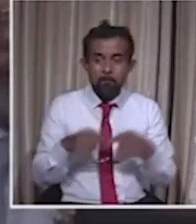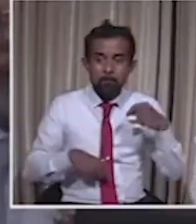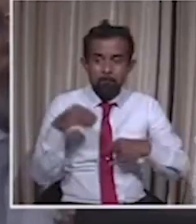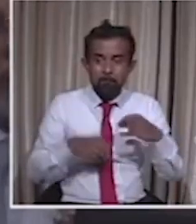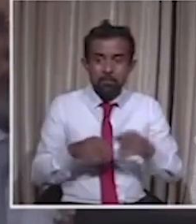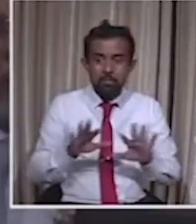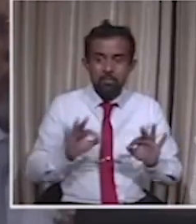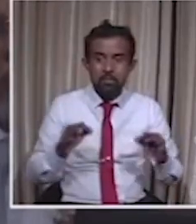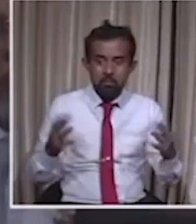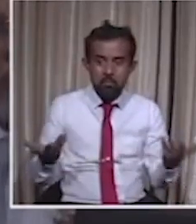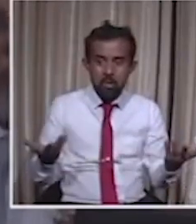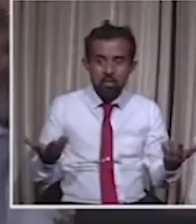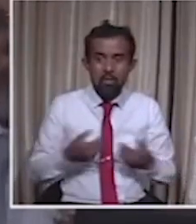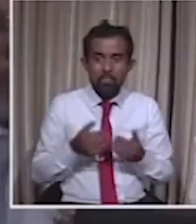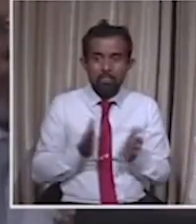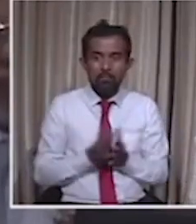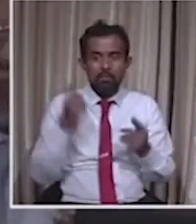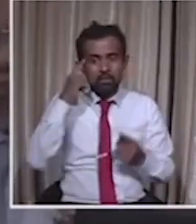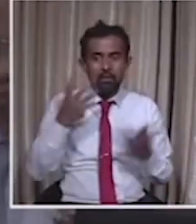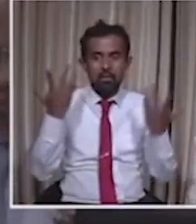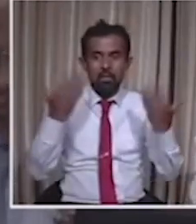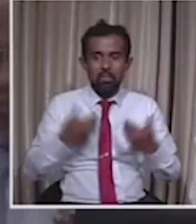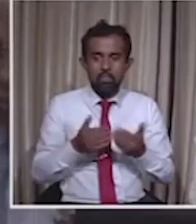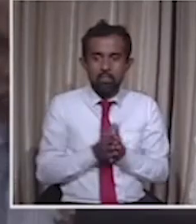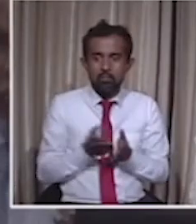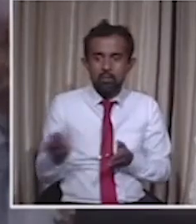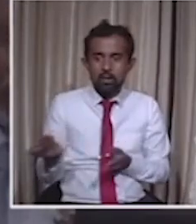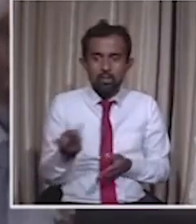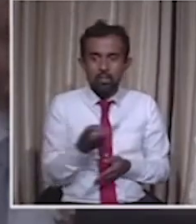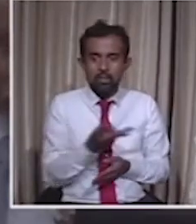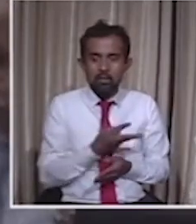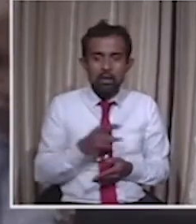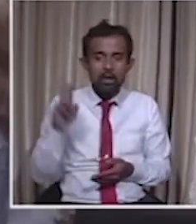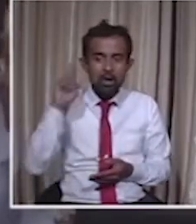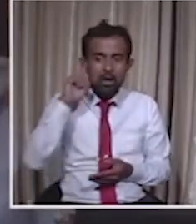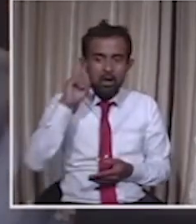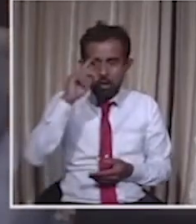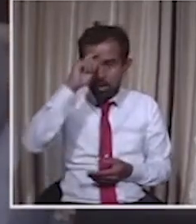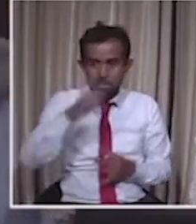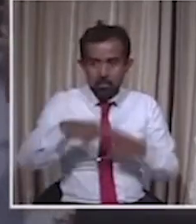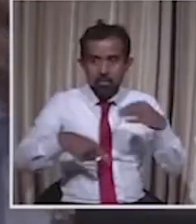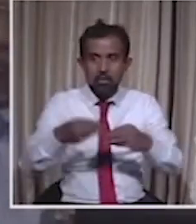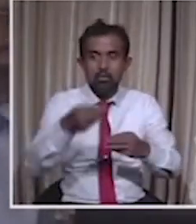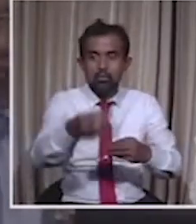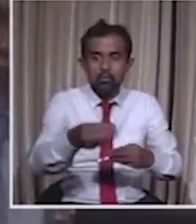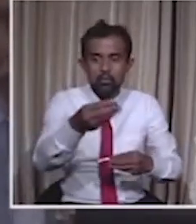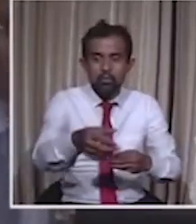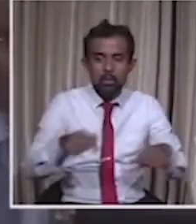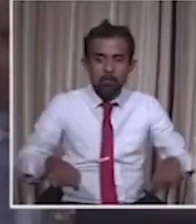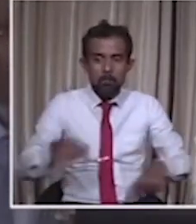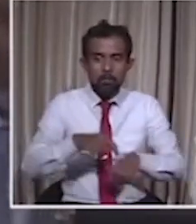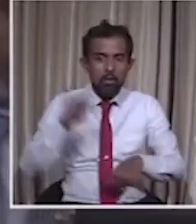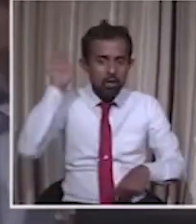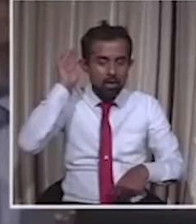හැන්ඩල් කරගන්න බැරුව අන්තිමට තමන් දන්නේත් නැහැ තමන් ගාව හිටපු කී දෙනෙක් මේ රනිල් වික්‍රමසිංහ මහත්තයාට ඡන්දේ දුන්නද කියන එක මම මේ වෙලාවේ මතක්